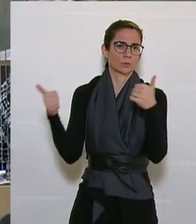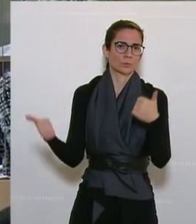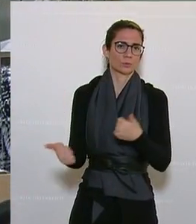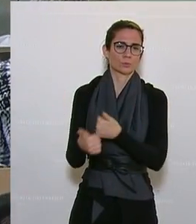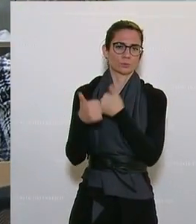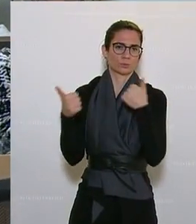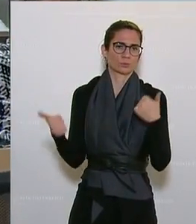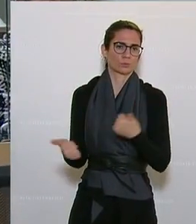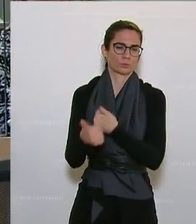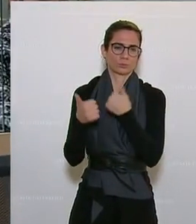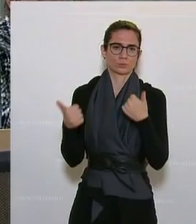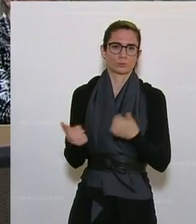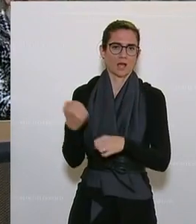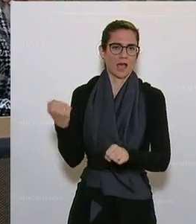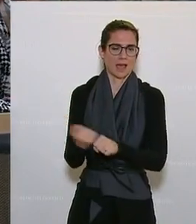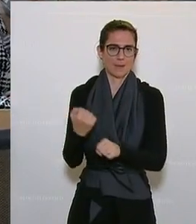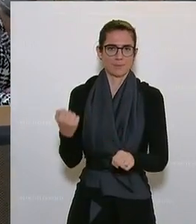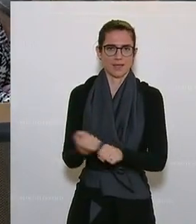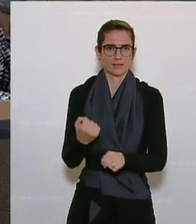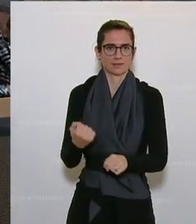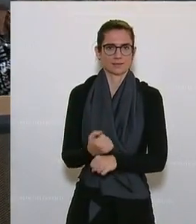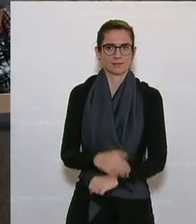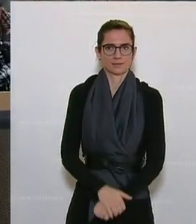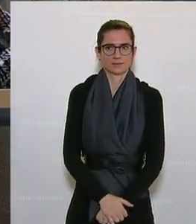Leisten Herausragendes.